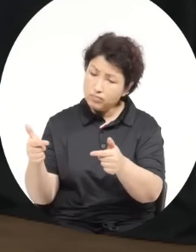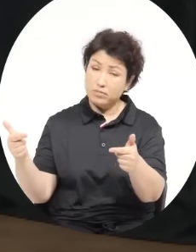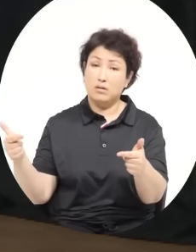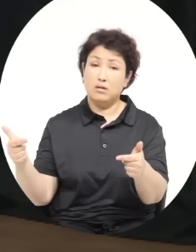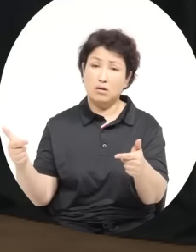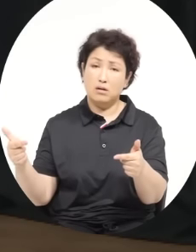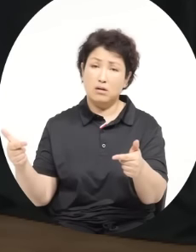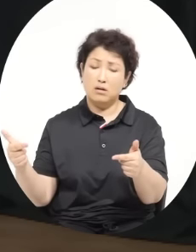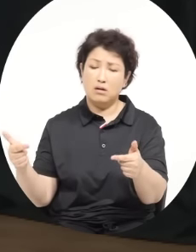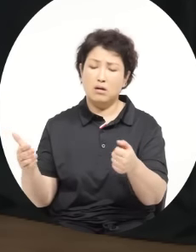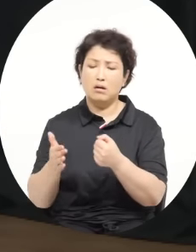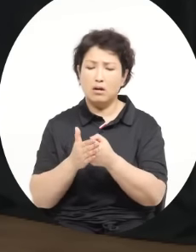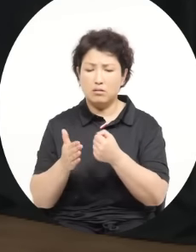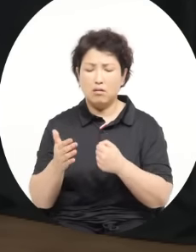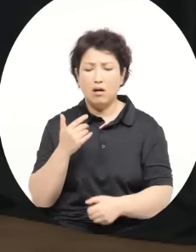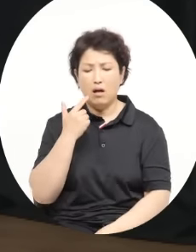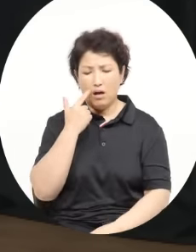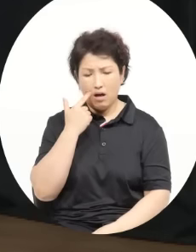아버지께서도